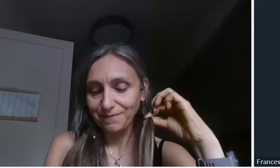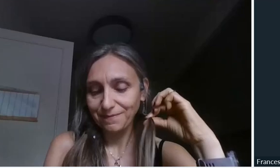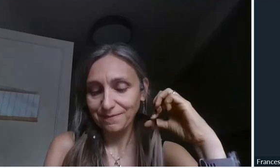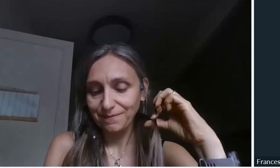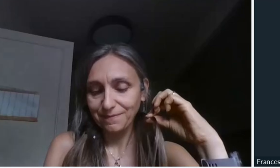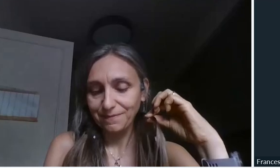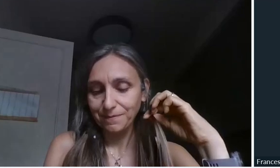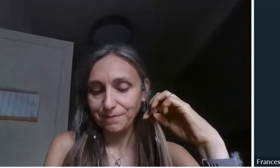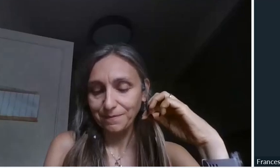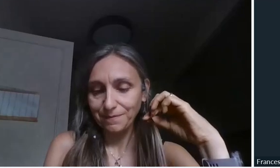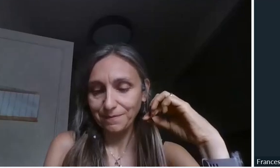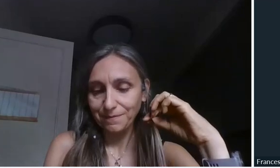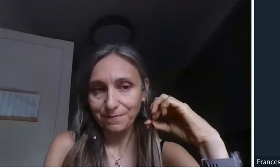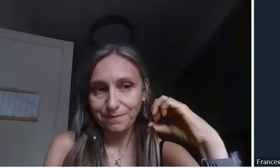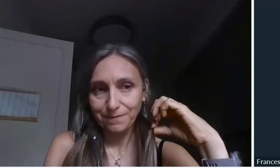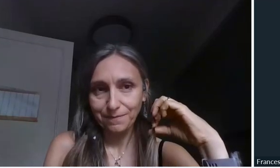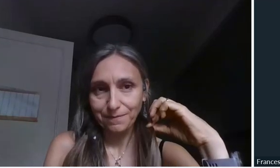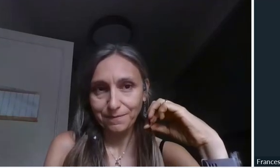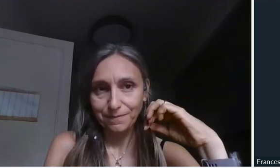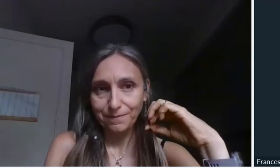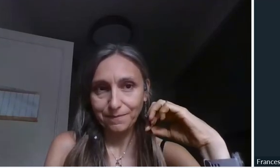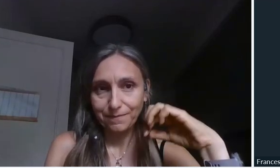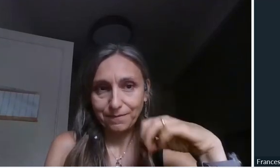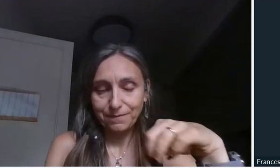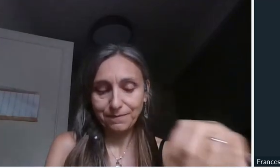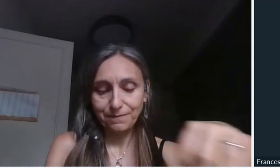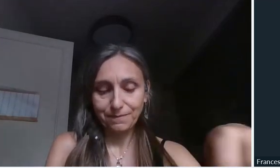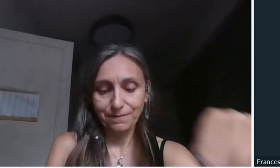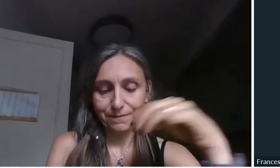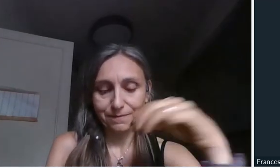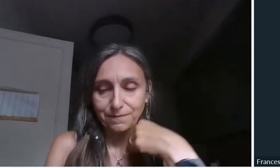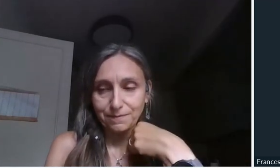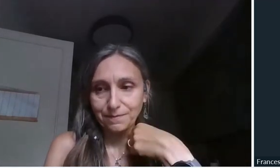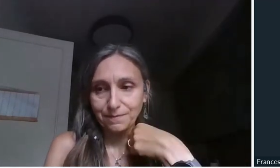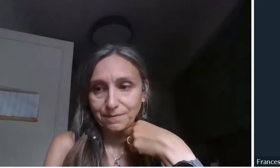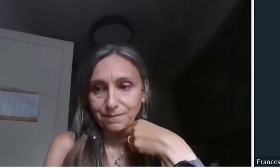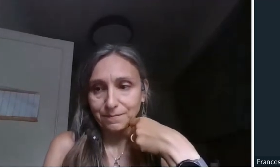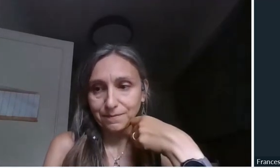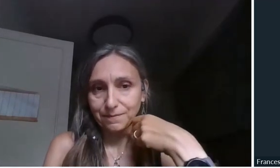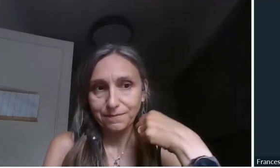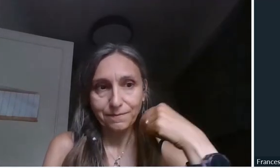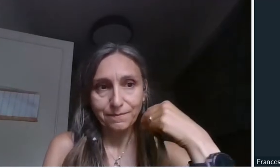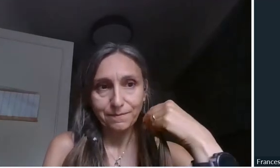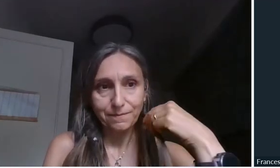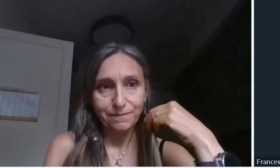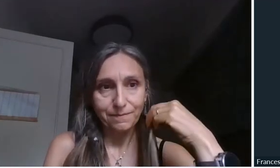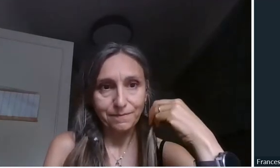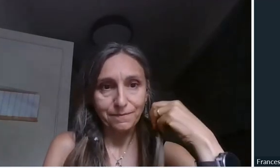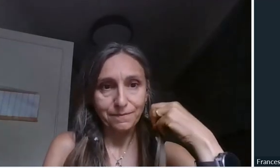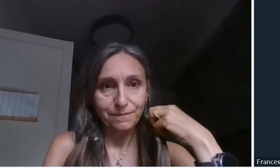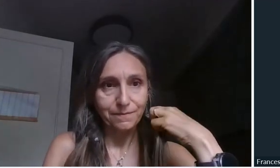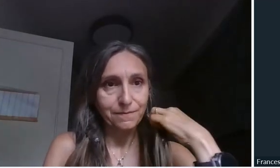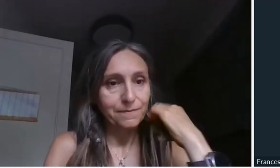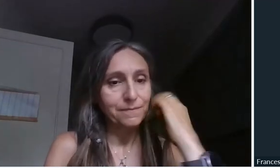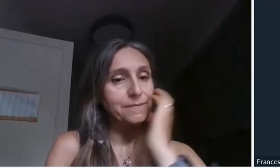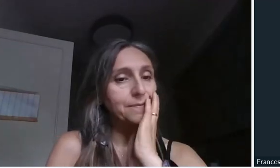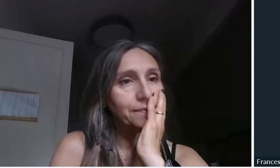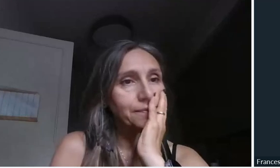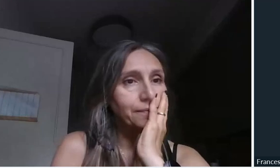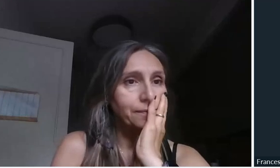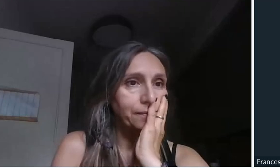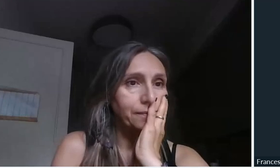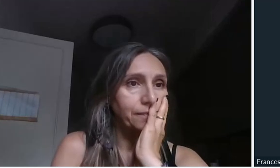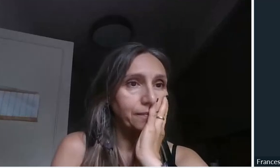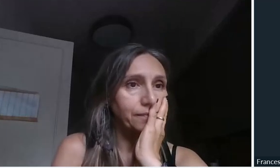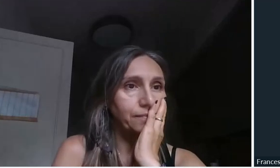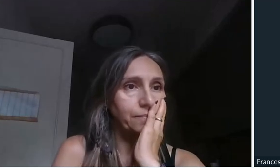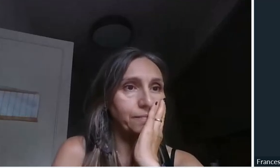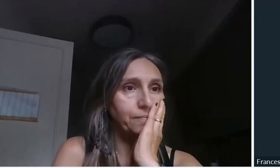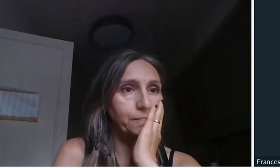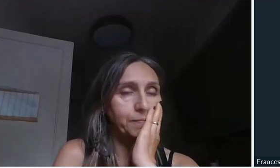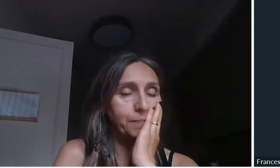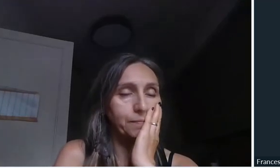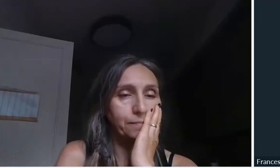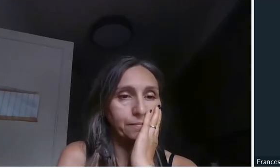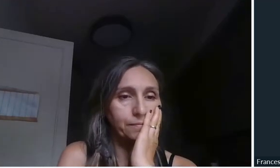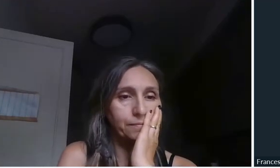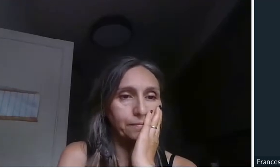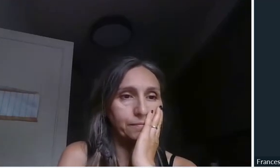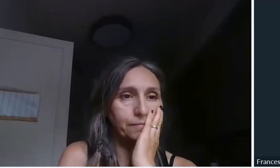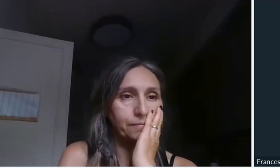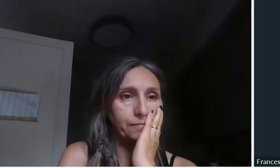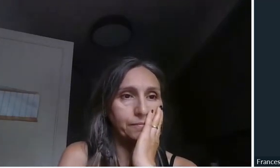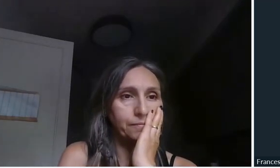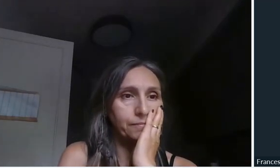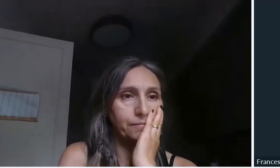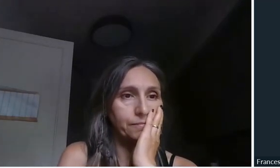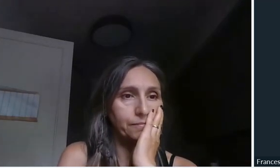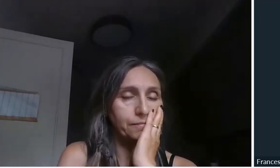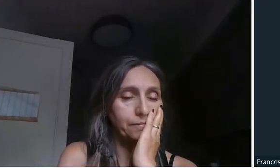errore in questo caso, quindi sicuramente da parte nostra